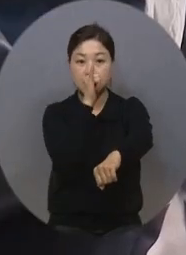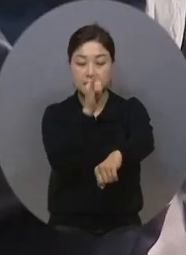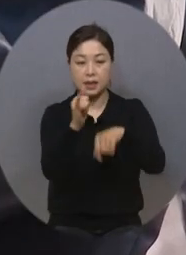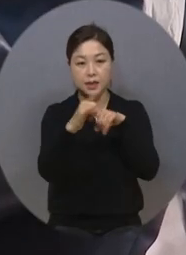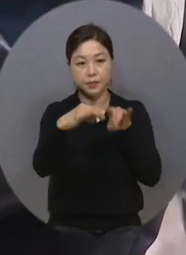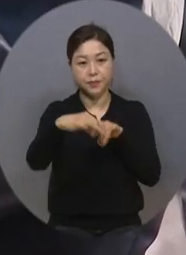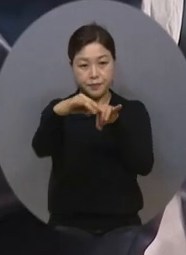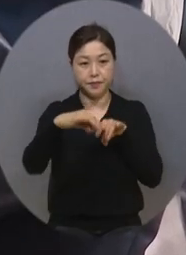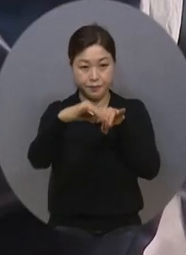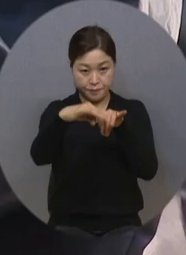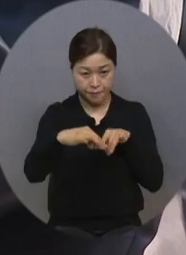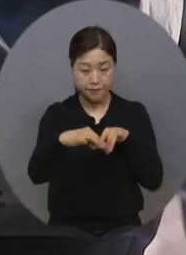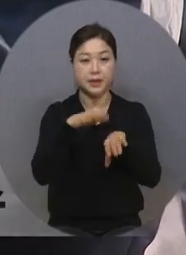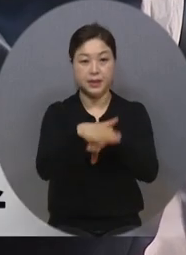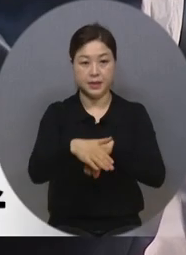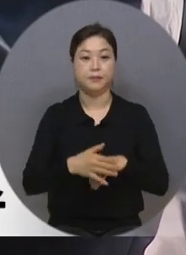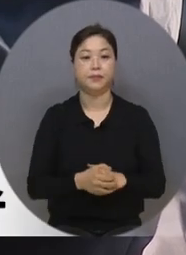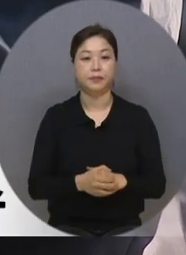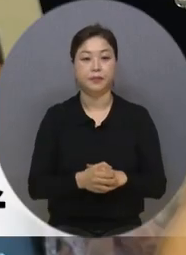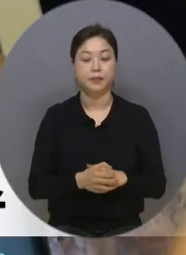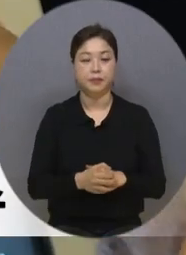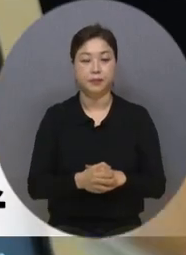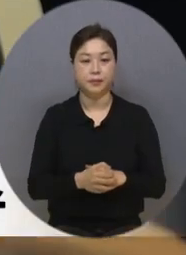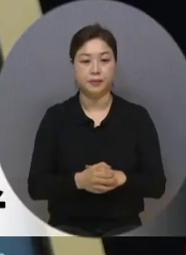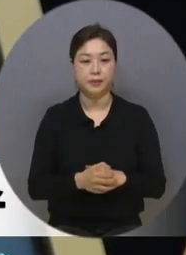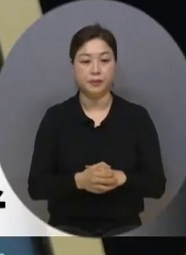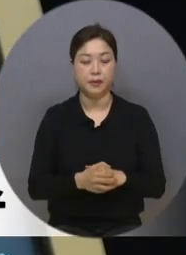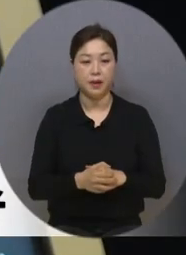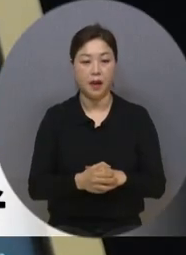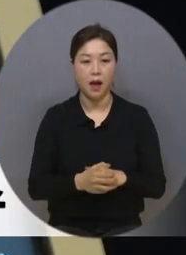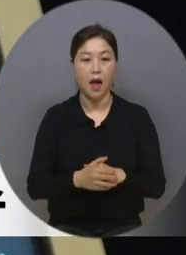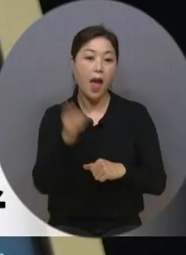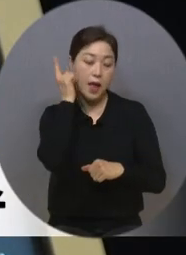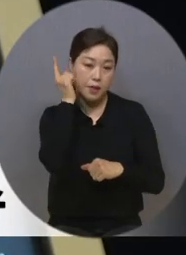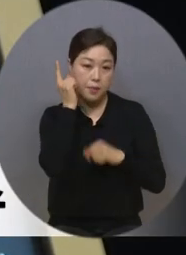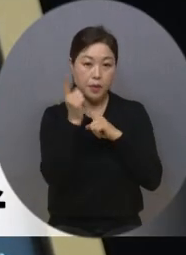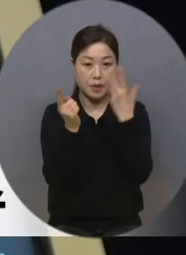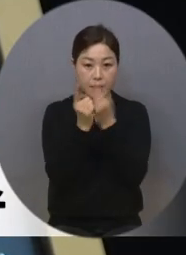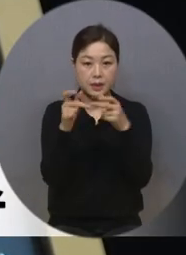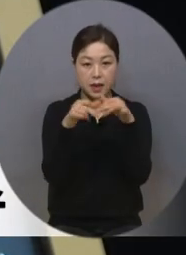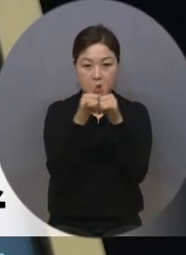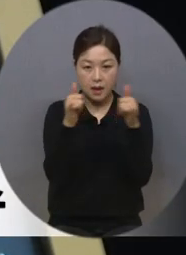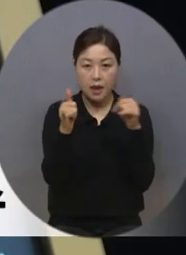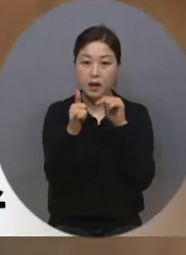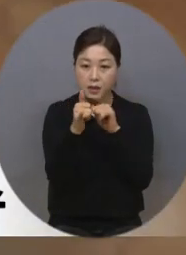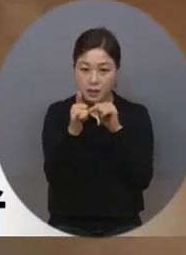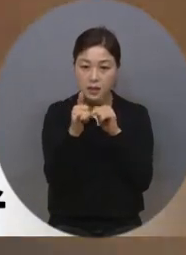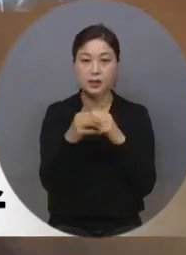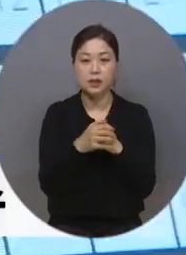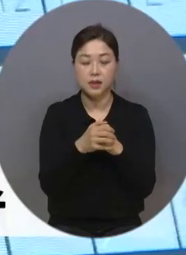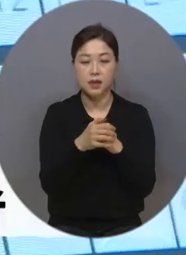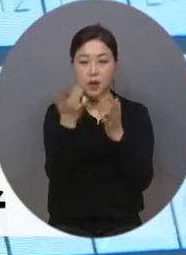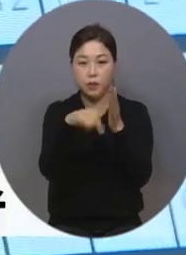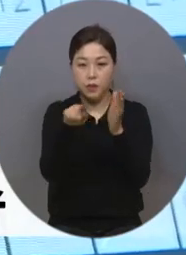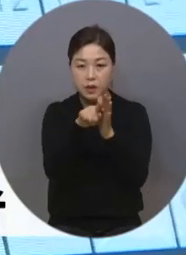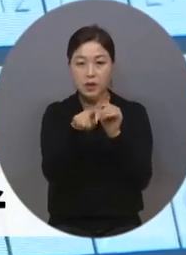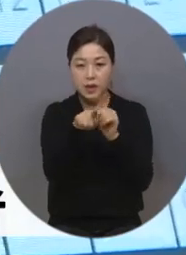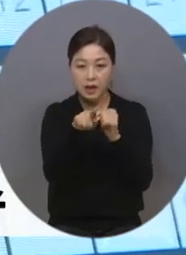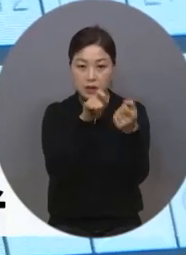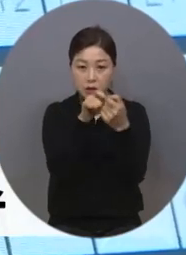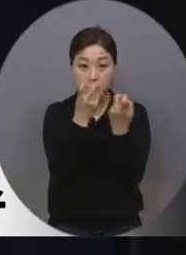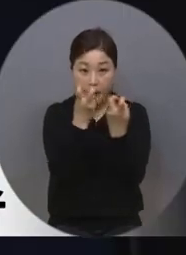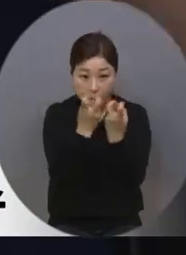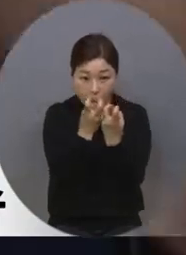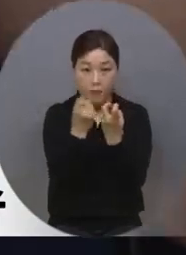응용 소프트웨어입니다. 모바일 앱에는 장애인이 구매 또는 설치 전 접근성 지침의 준수 여부, 설치와